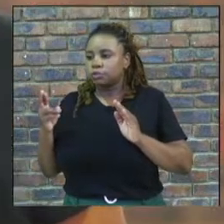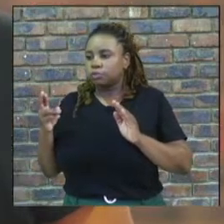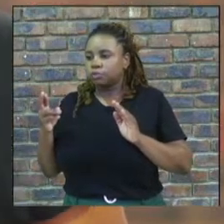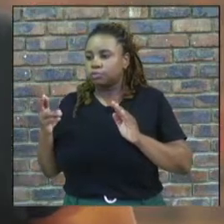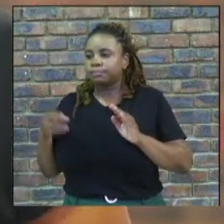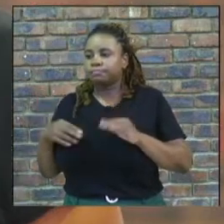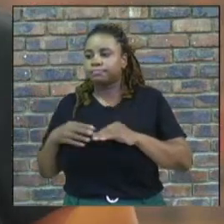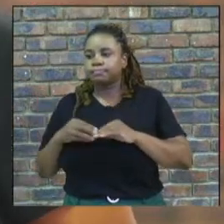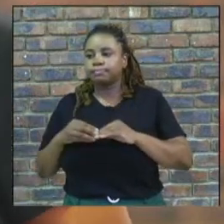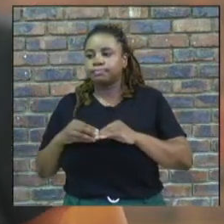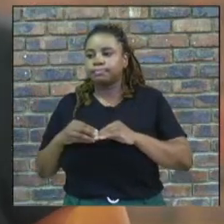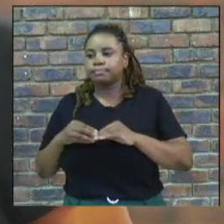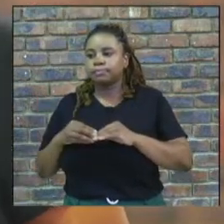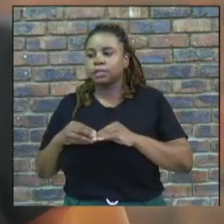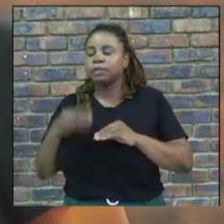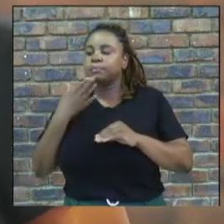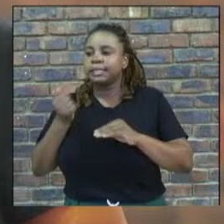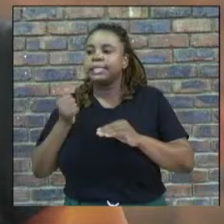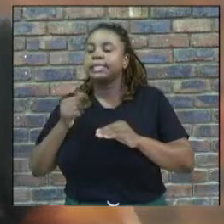Can we agree?